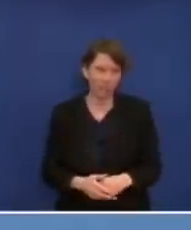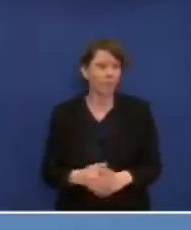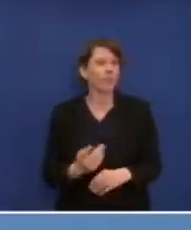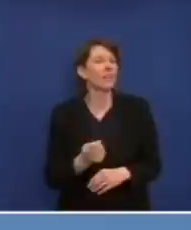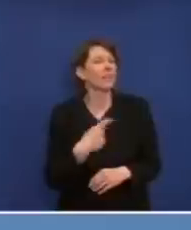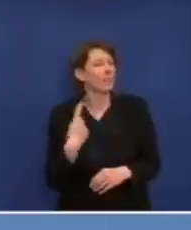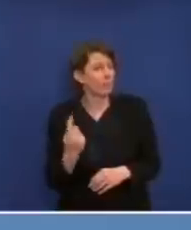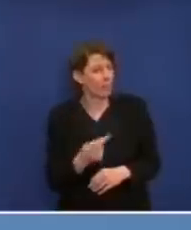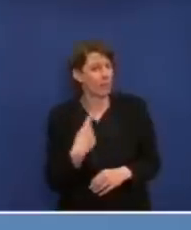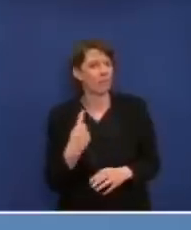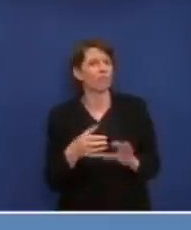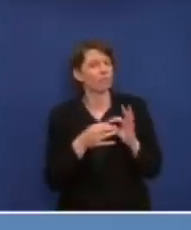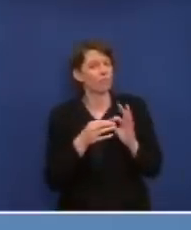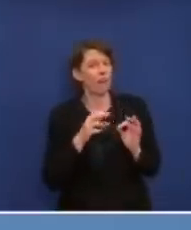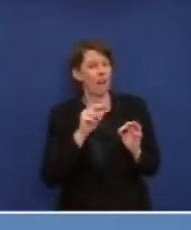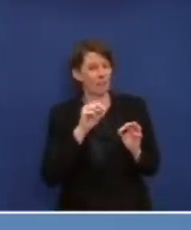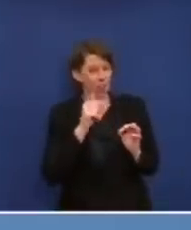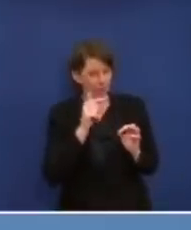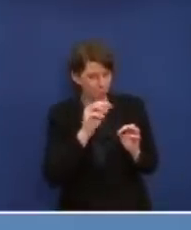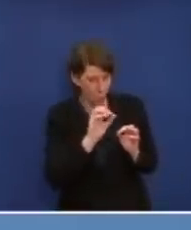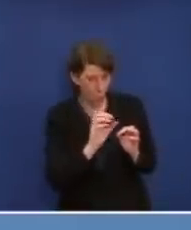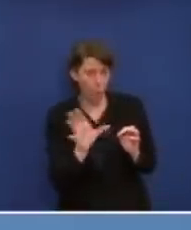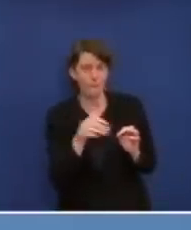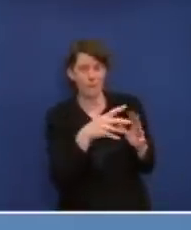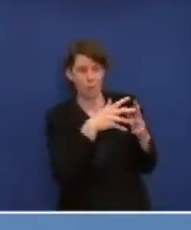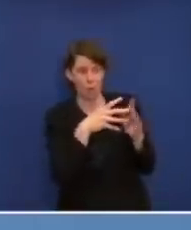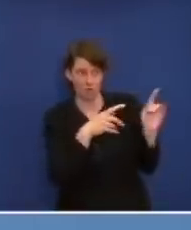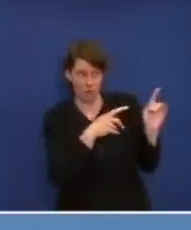Rahmen der NATO in enger Abstimmung mit den USA